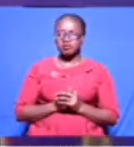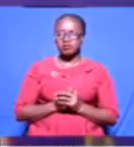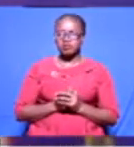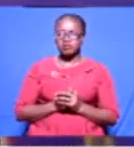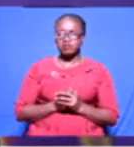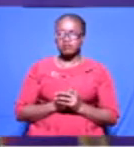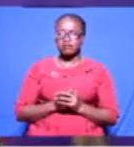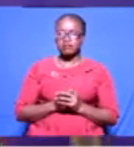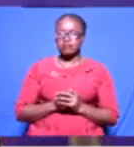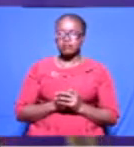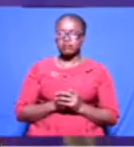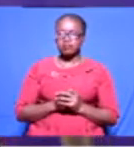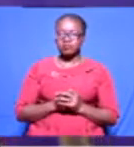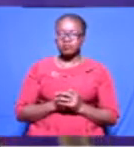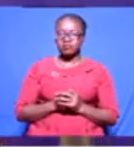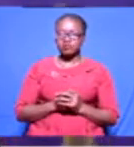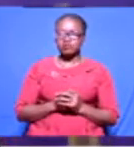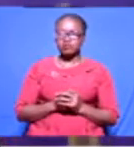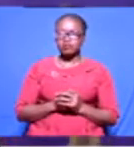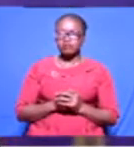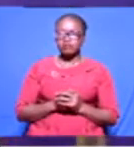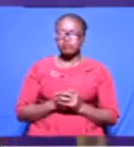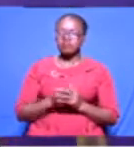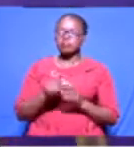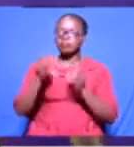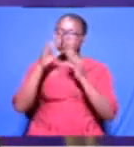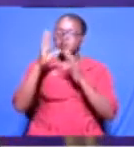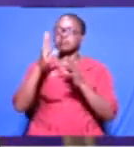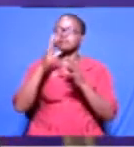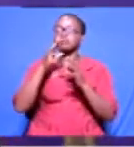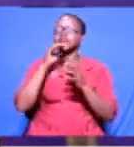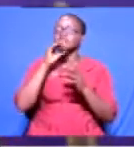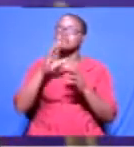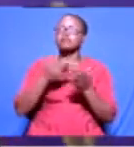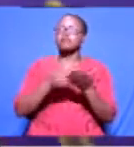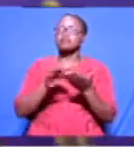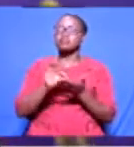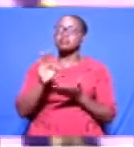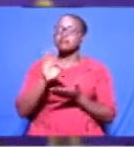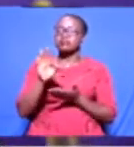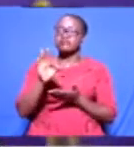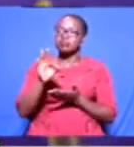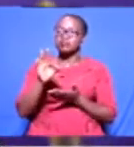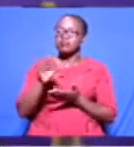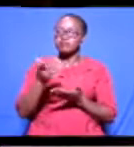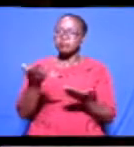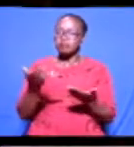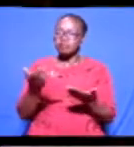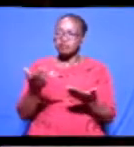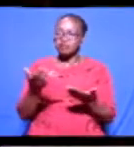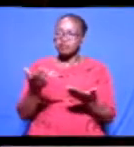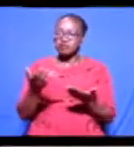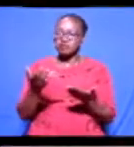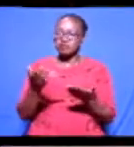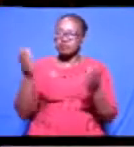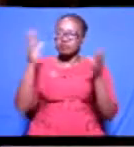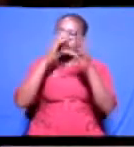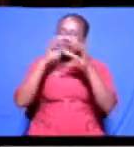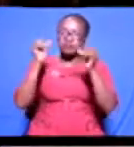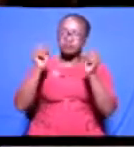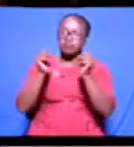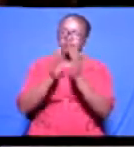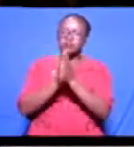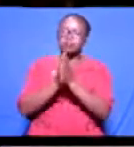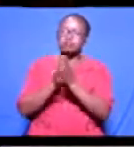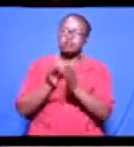our death. Amen. Glory be to the Father and the Son and the Holy Spirit, as it was in the beginning. Rais Kenyatta na mama wa taifa